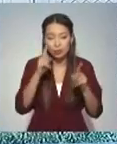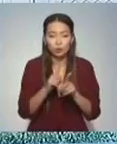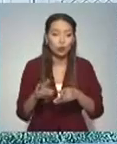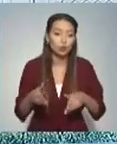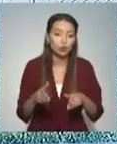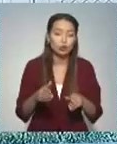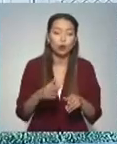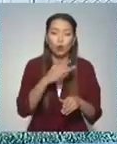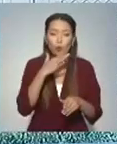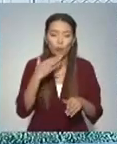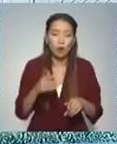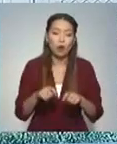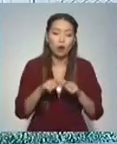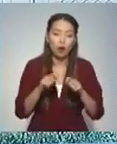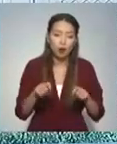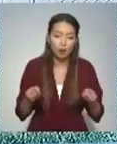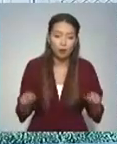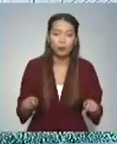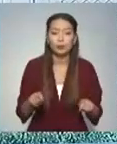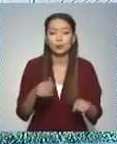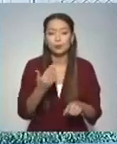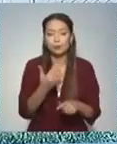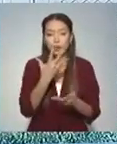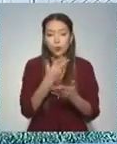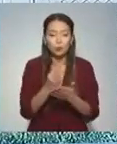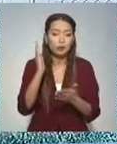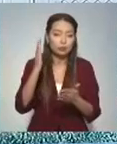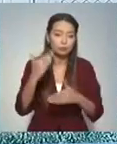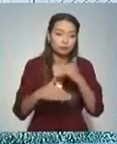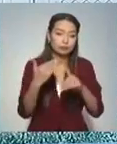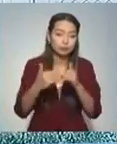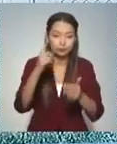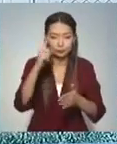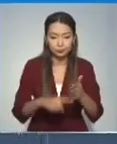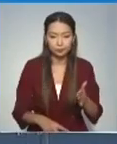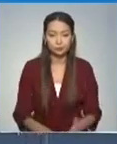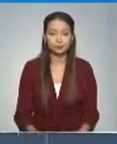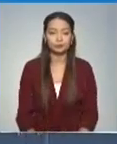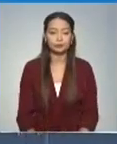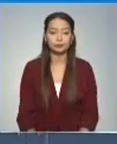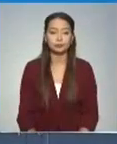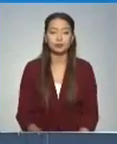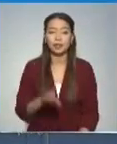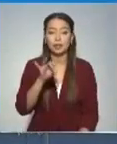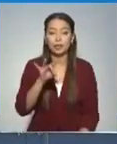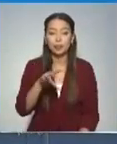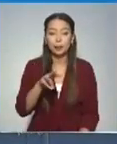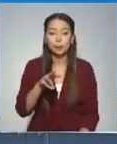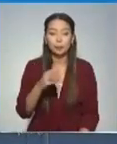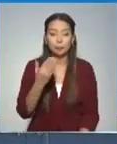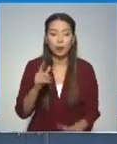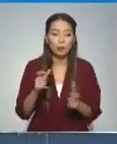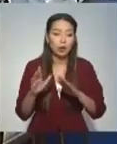ашып, баршамызды биік белестерге жеткізеді деп сенемін. Рим папасының пандемиядан